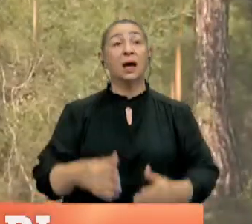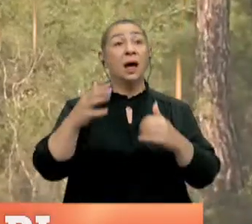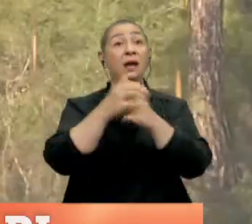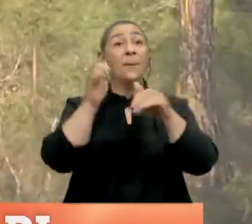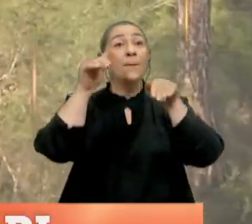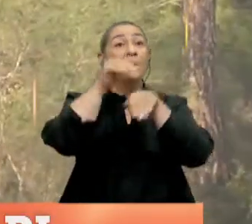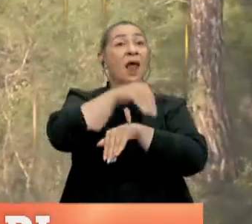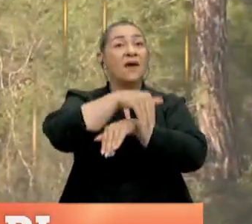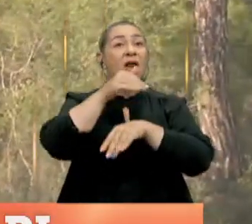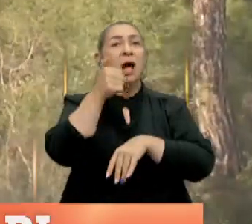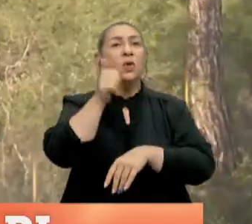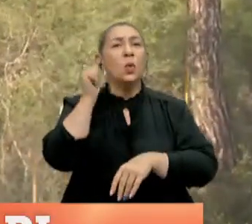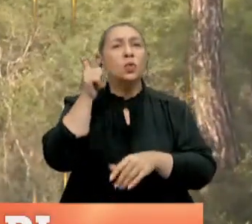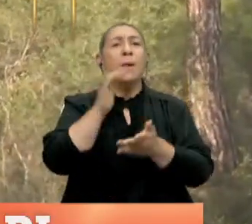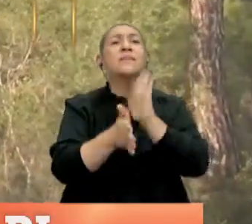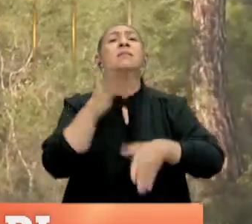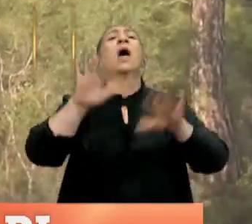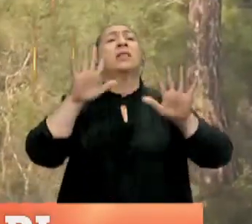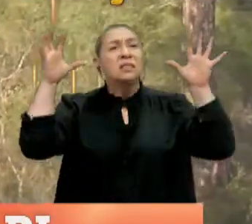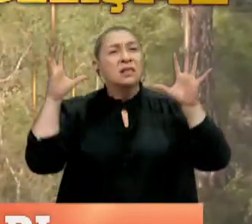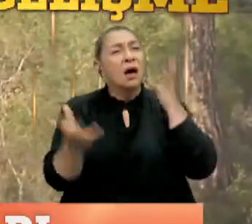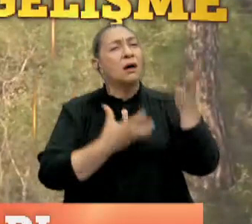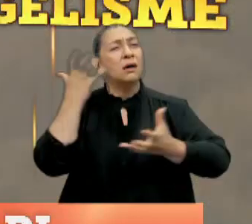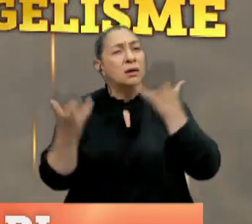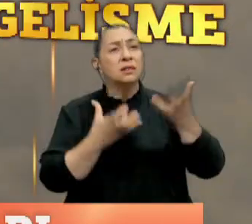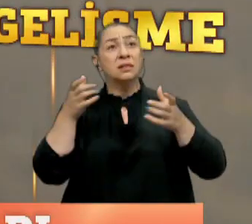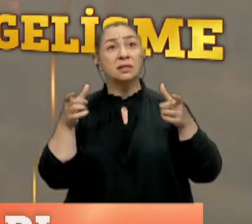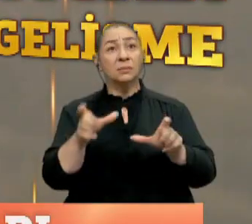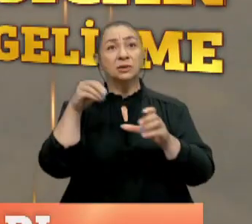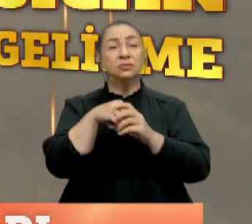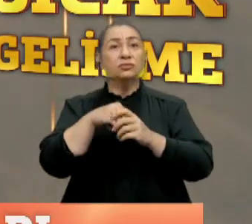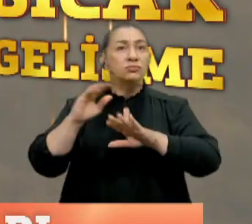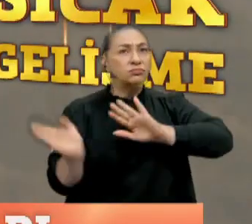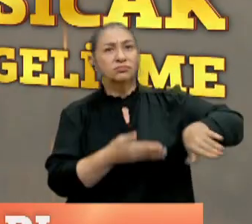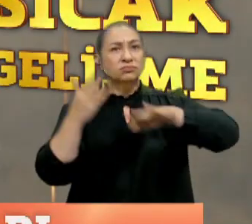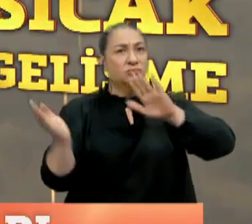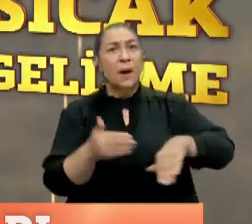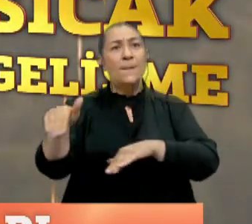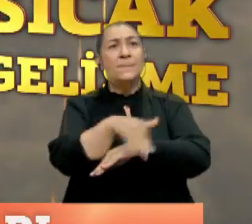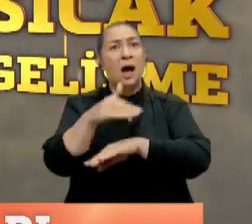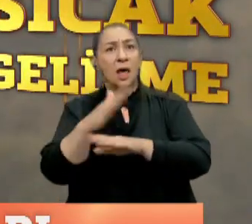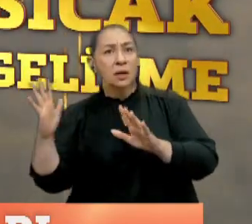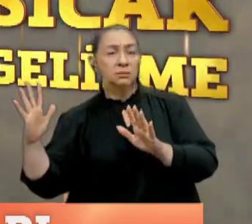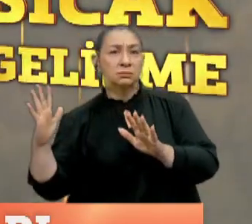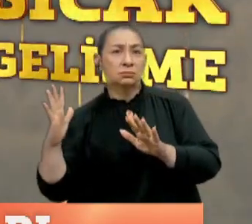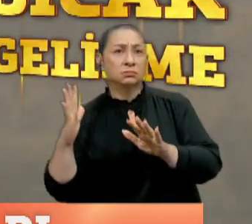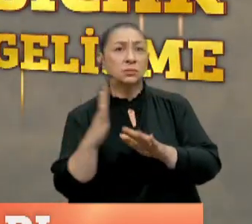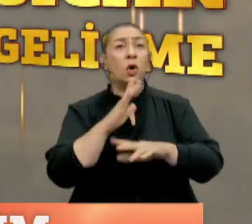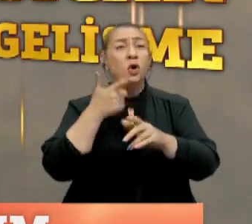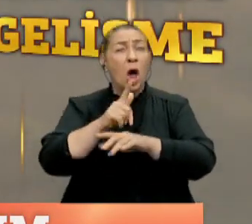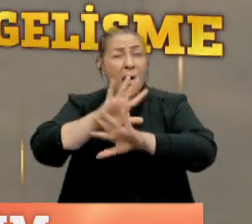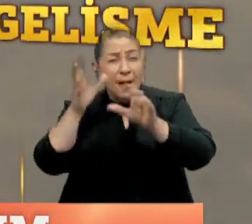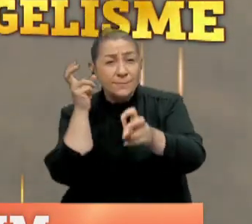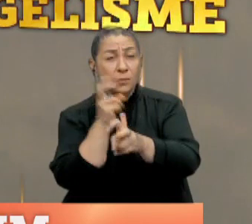Antalya Manavgat'ta 6 gündür aralıksız devam eden yangın tedbir amaçlı boşaltılan Sırtköy Mahallesi'ne ulaştı. Tüm köy